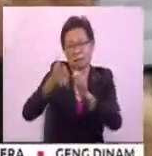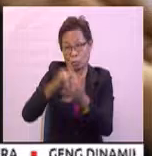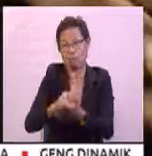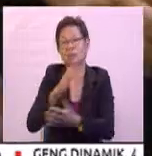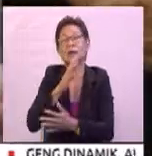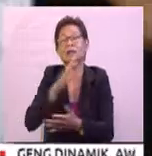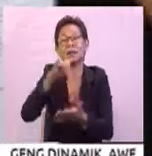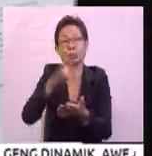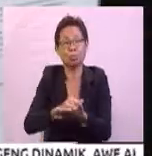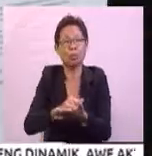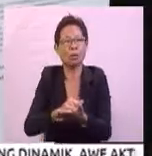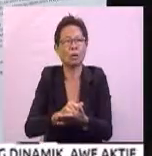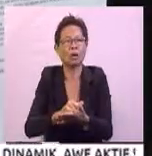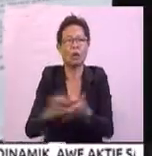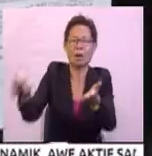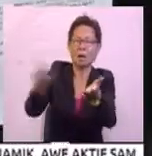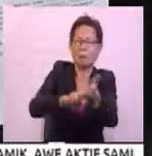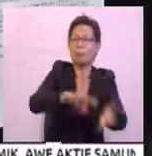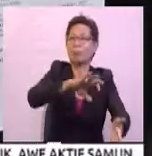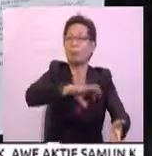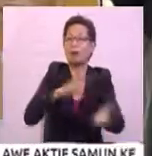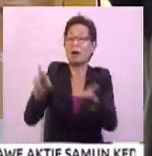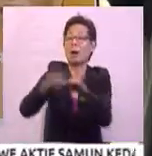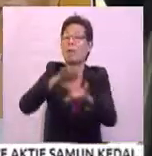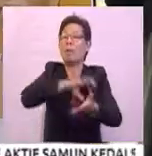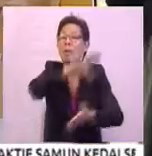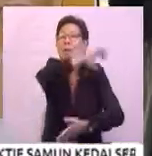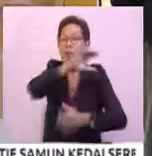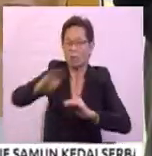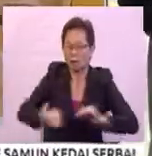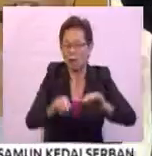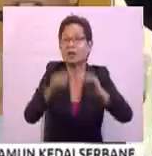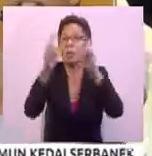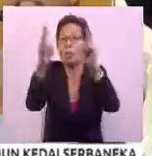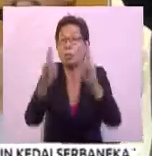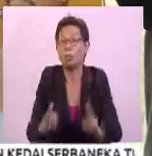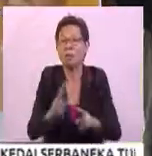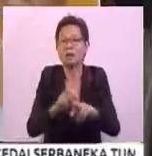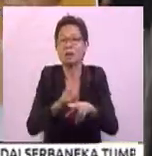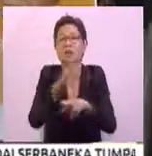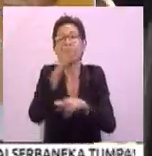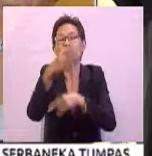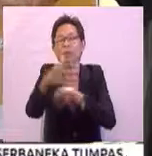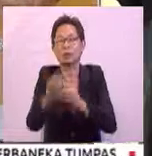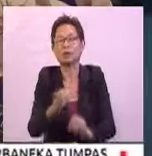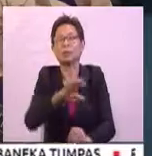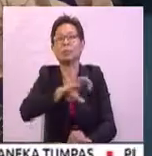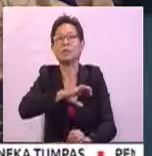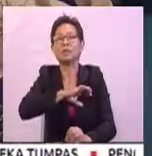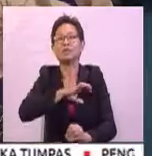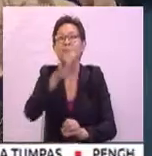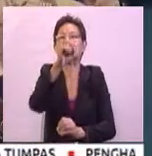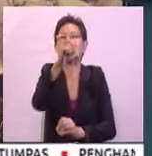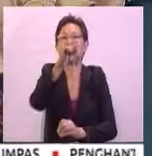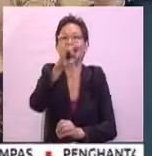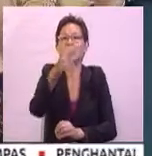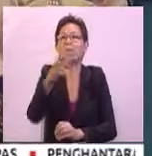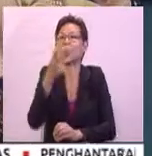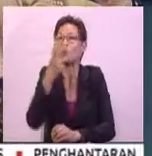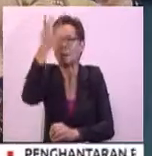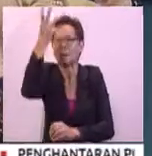berkata demikian selepas membuat laporan polis terhadap pengerusi gerakan Ummah di Ibu Pejabat Polis Dang Wangi.